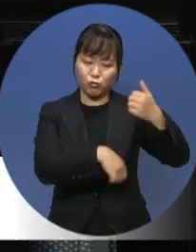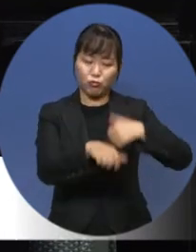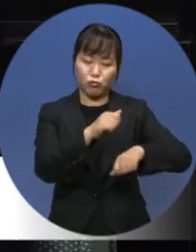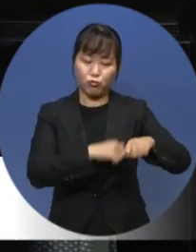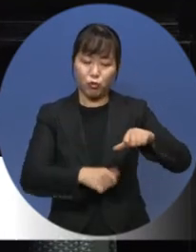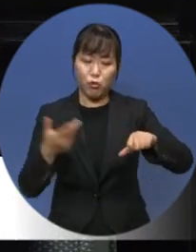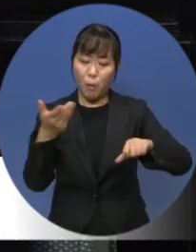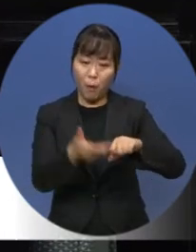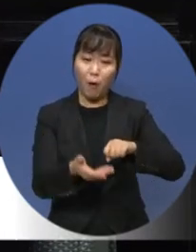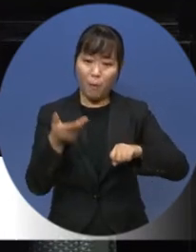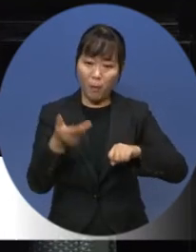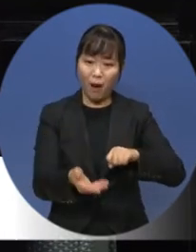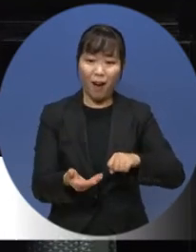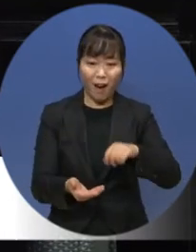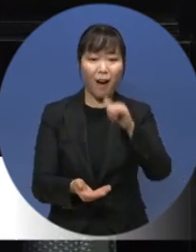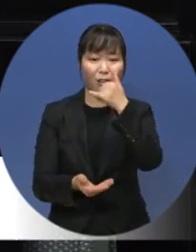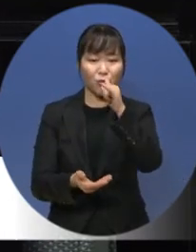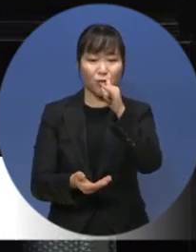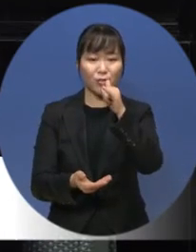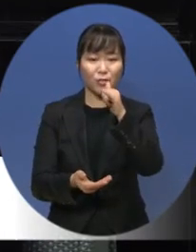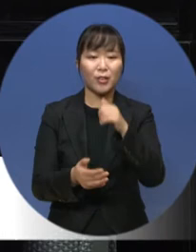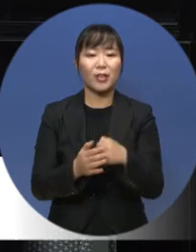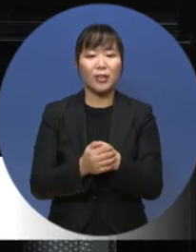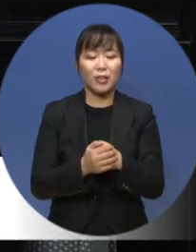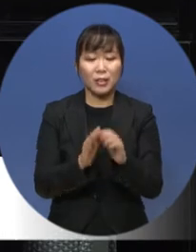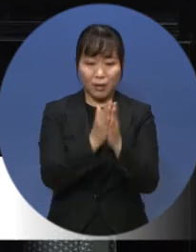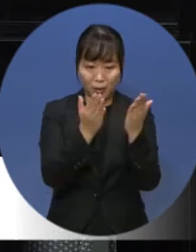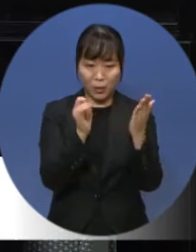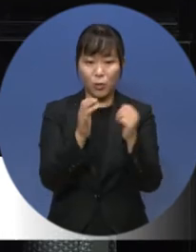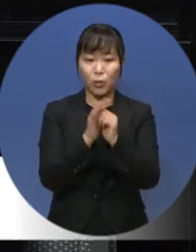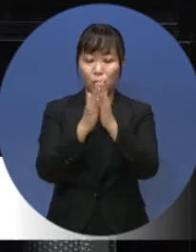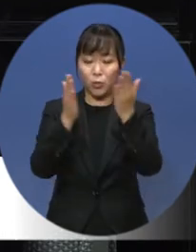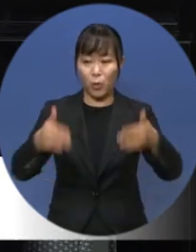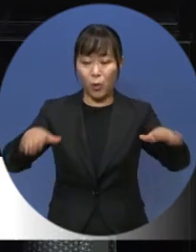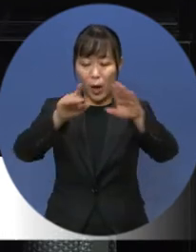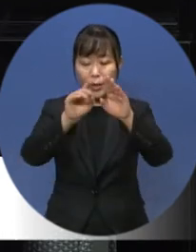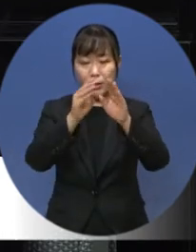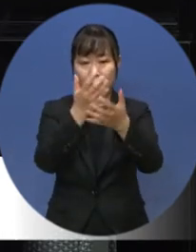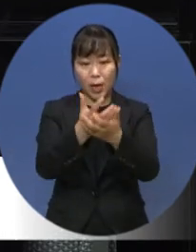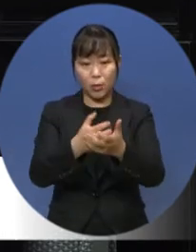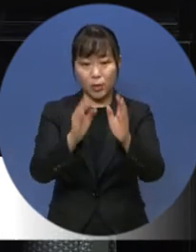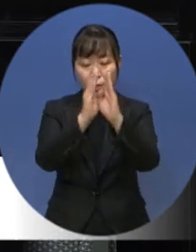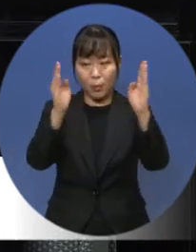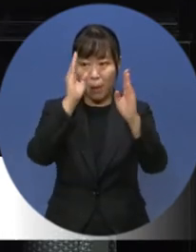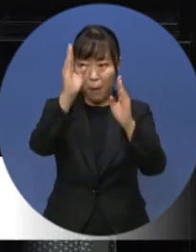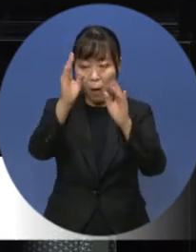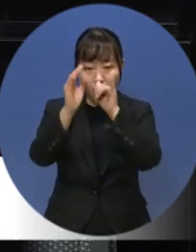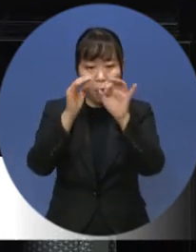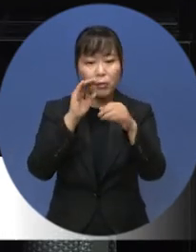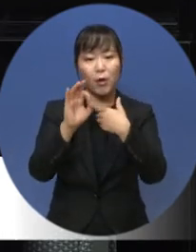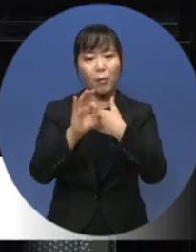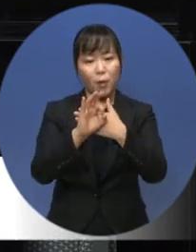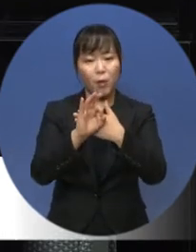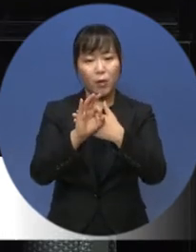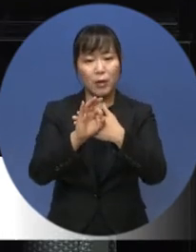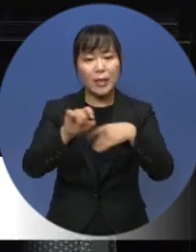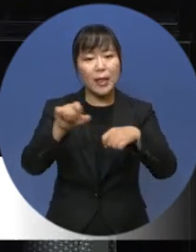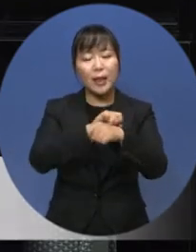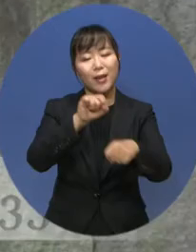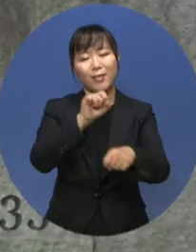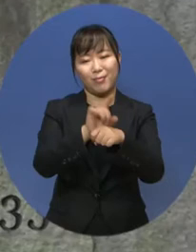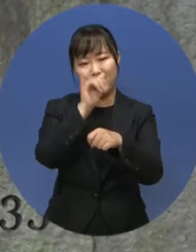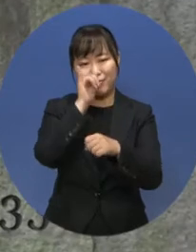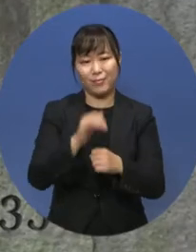또 넘겨주고 할 수 있는 책. 거기 도서관 자료실에 딱 하나 꽂혔을 때 딱 각 특색이